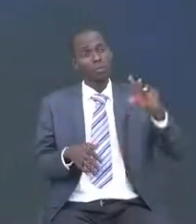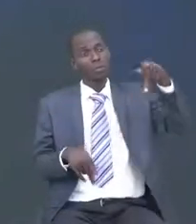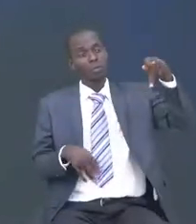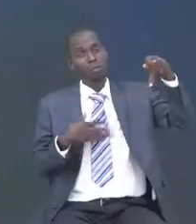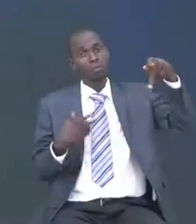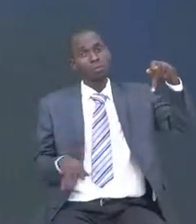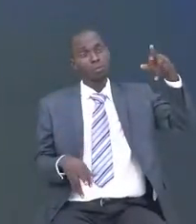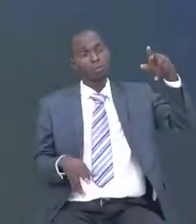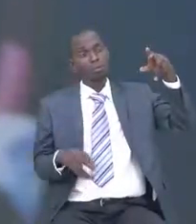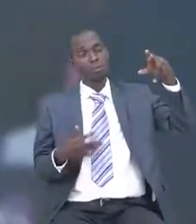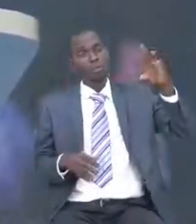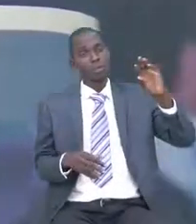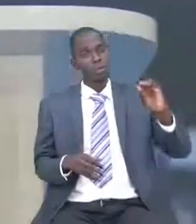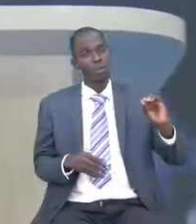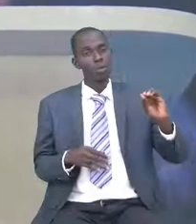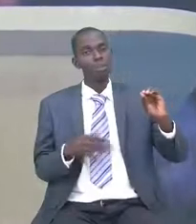les oppositions.